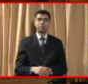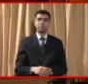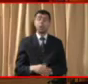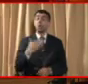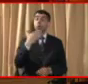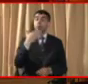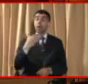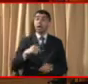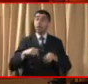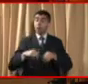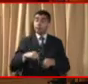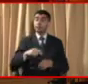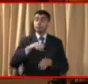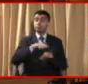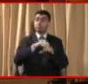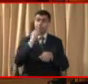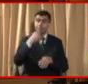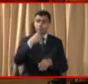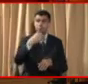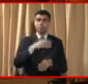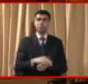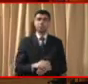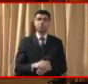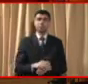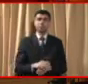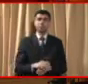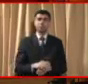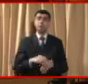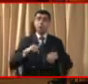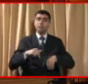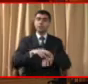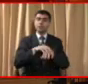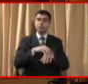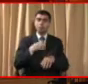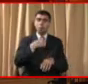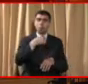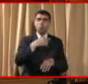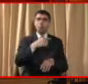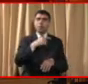شكرا السيد الوزير. السيد الوزير المحترم،